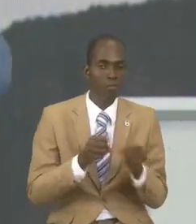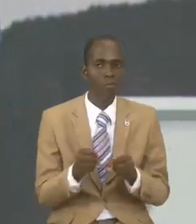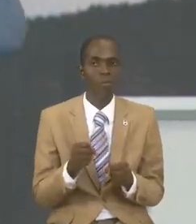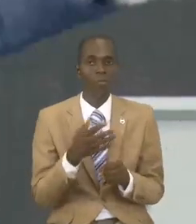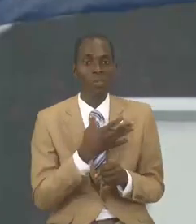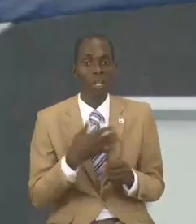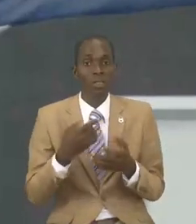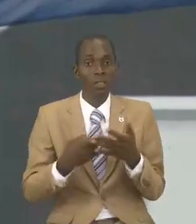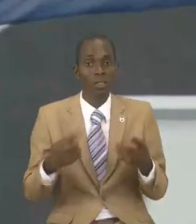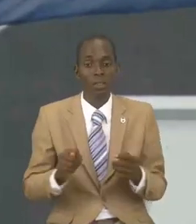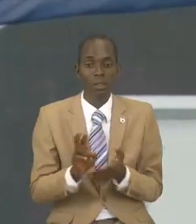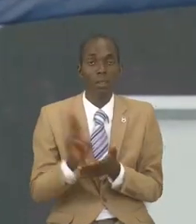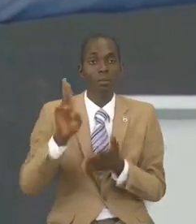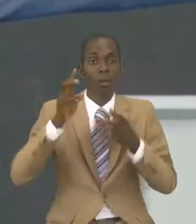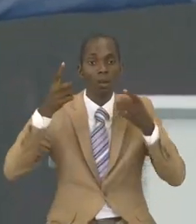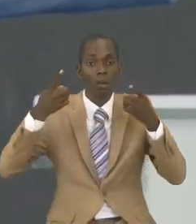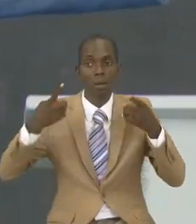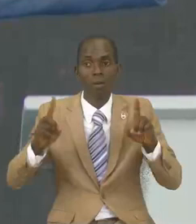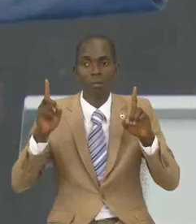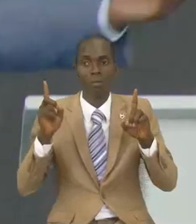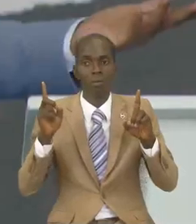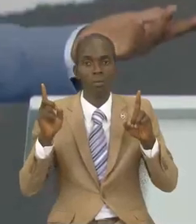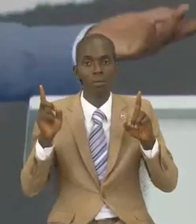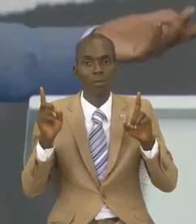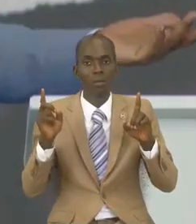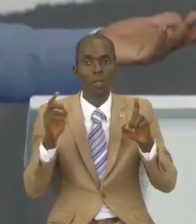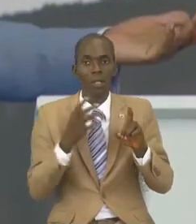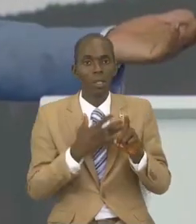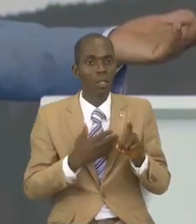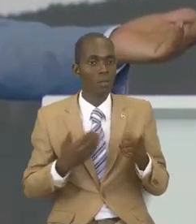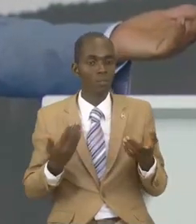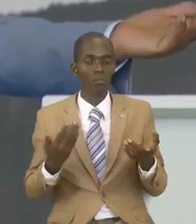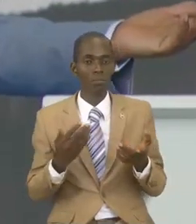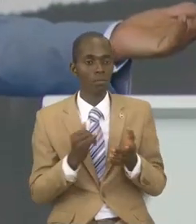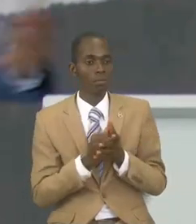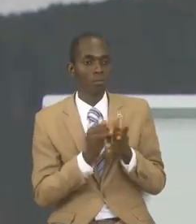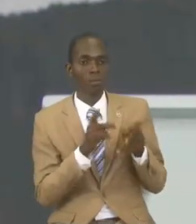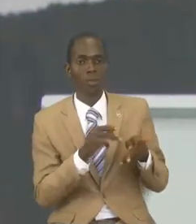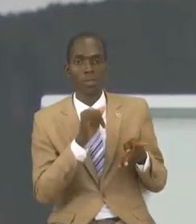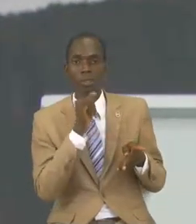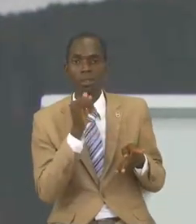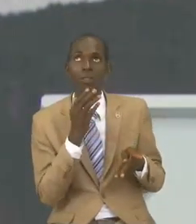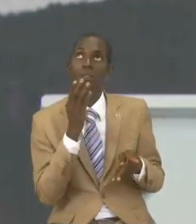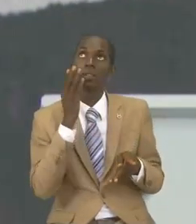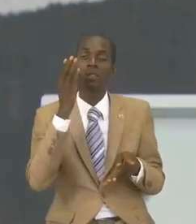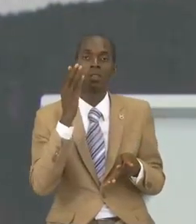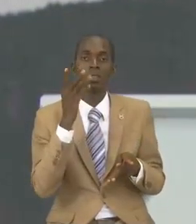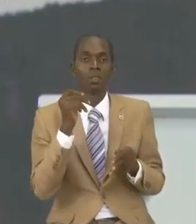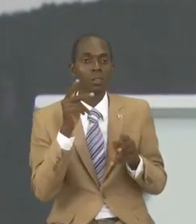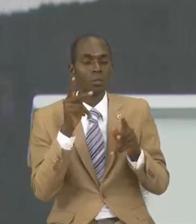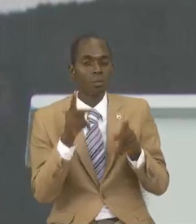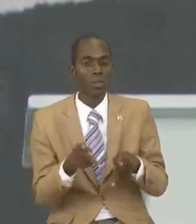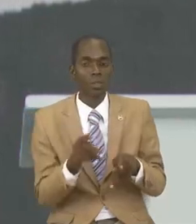et la violence, l'enlèvement a lieu. Et puis, tu n'es pas trouvé là-bas. Et